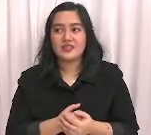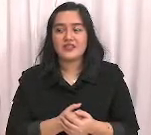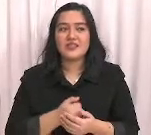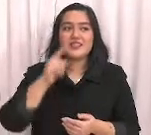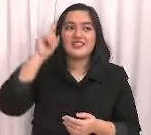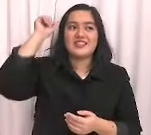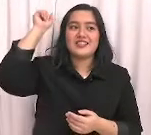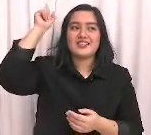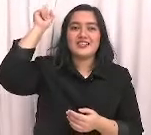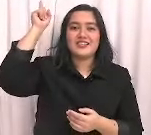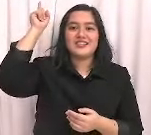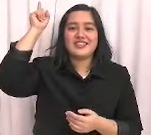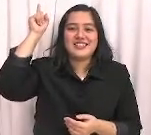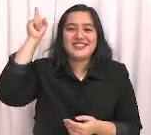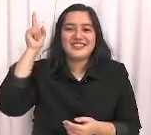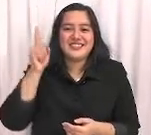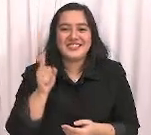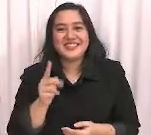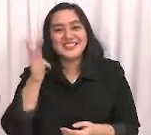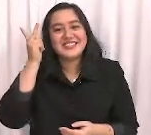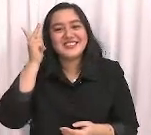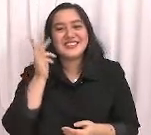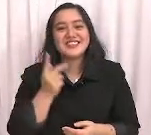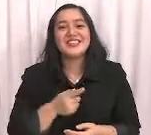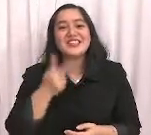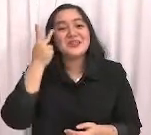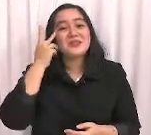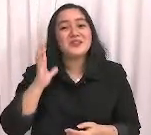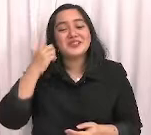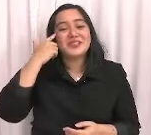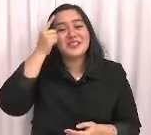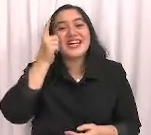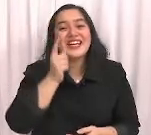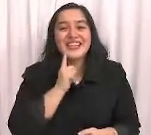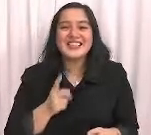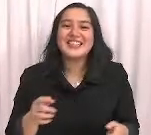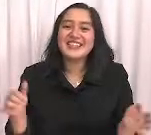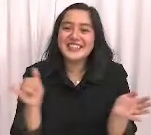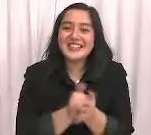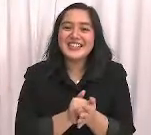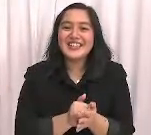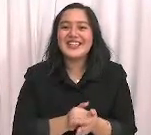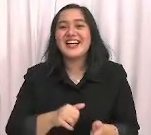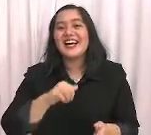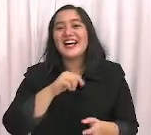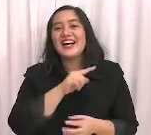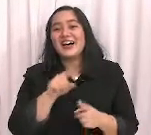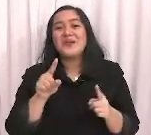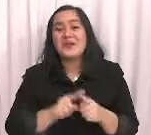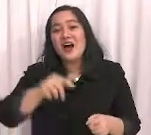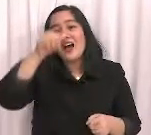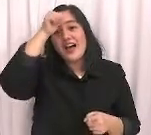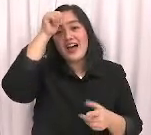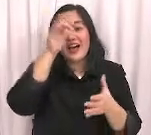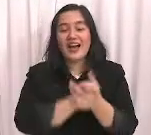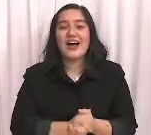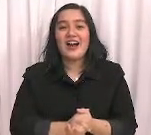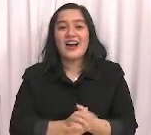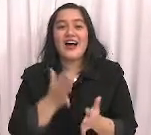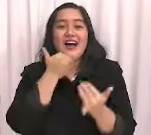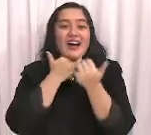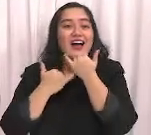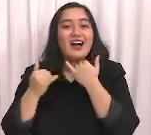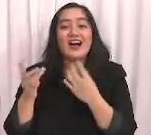lang magsalita. Yeah, kasi may intindihan nyo yan sa Friday, kayo mga lalaki. Sir. May intindihan nyo yan. Ipapaliwanag ko ng gusto yan sa inyo.